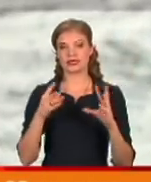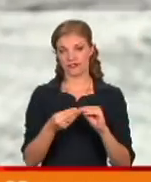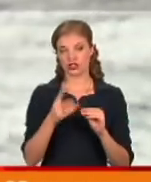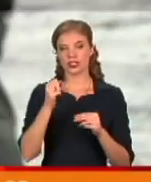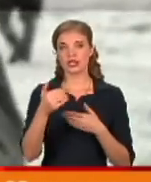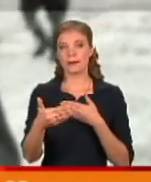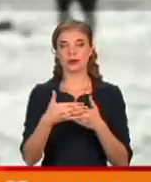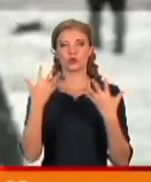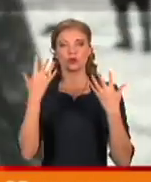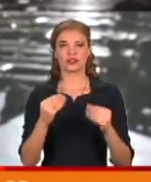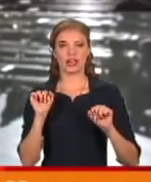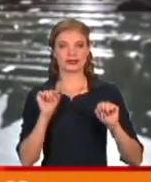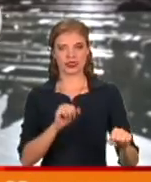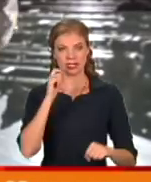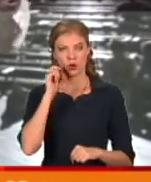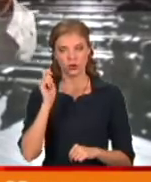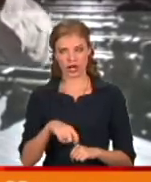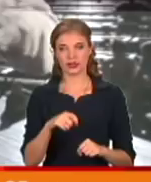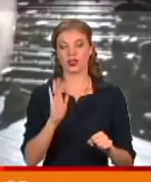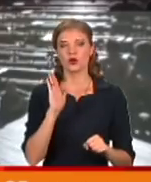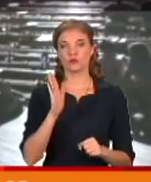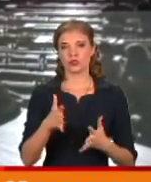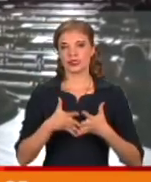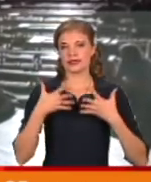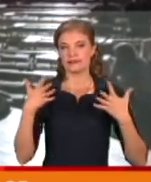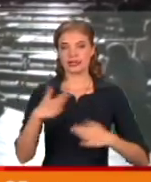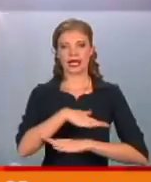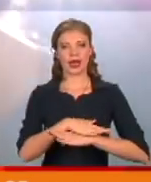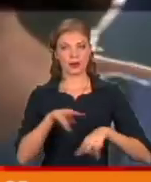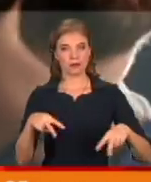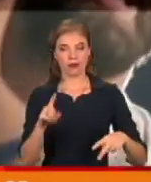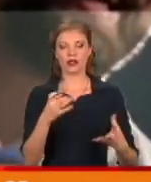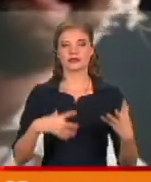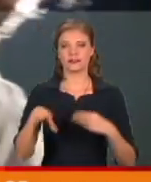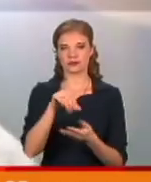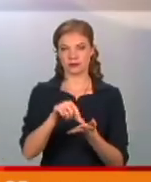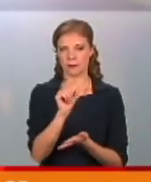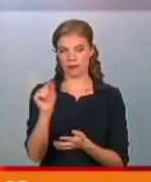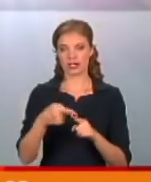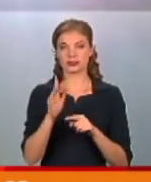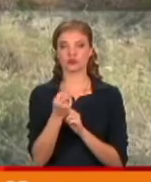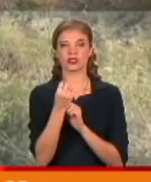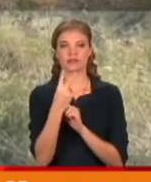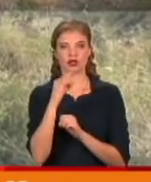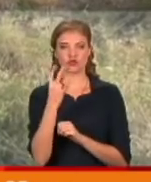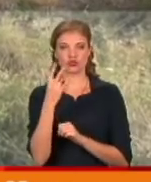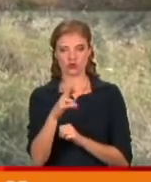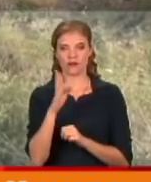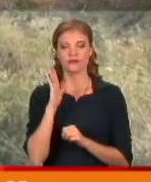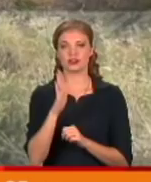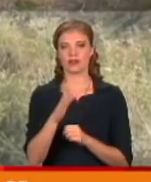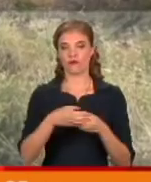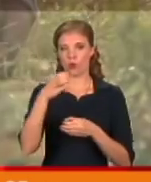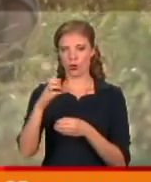спецпроекту, напередодні Дня захисника України, відбудеться великий бал за участі всіх пар. Це буде 12 жовтня в колонній